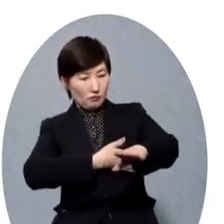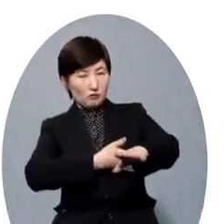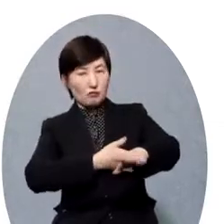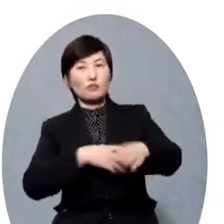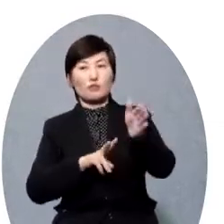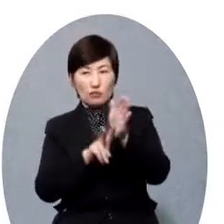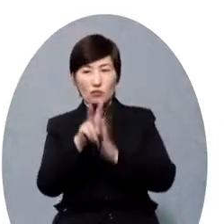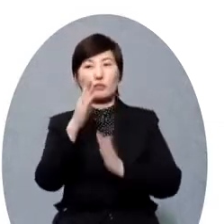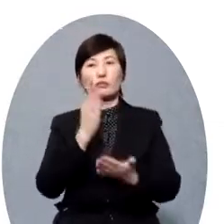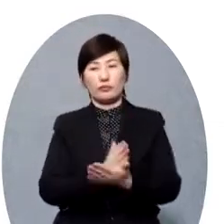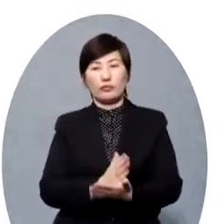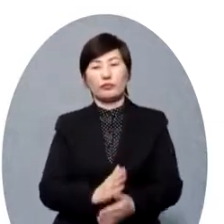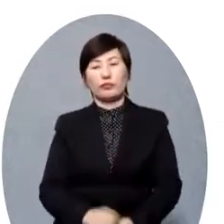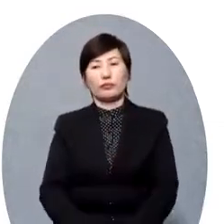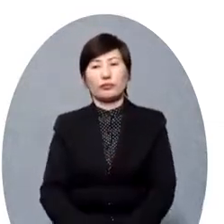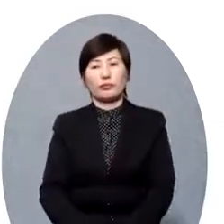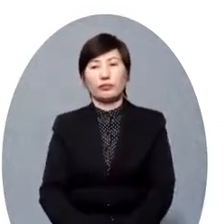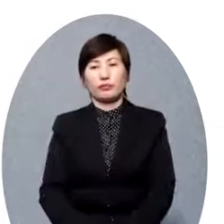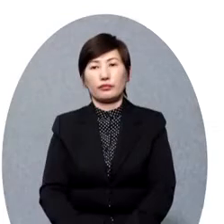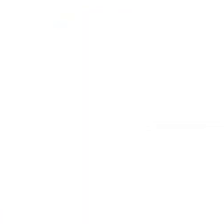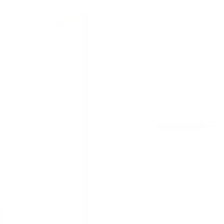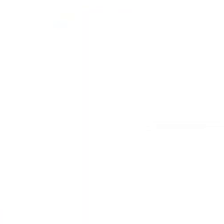юм шулуун шугам өсөж байна.